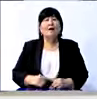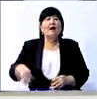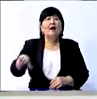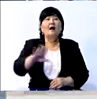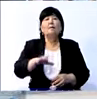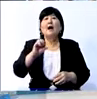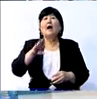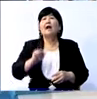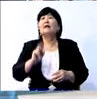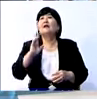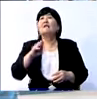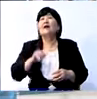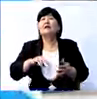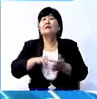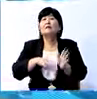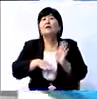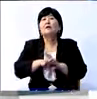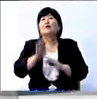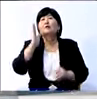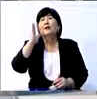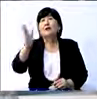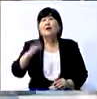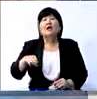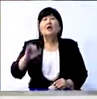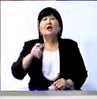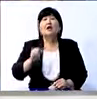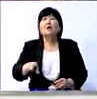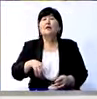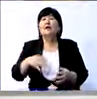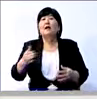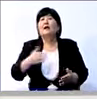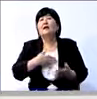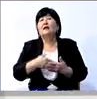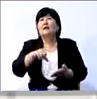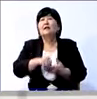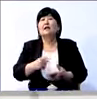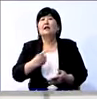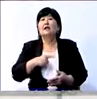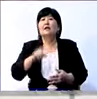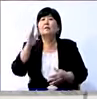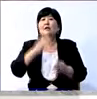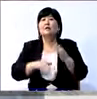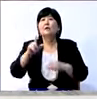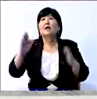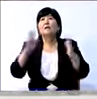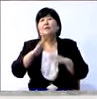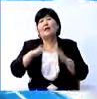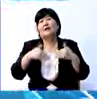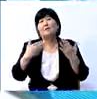Аймақта IT-кварталы құру жоспарлануда. Жаңаорған ауданында еріктілер жалғыз басты мүгедек жанға баспана салып